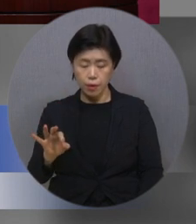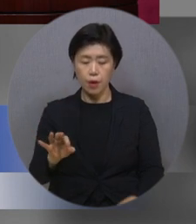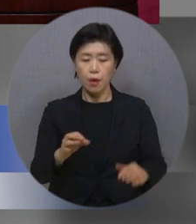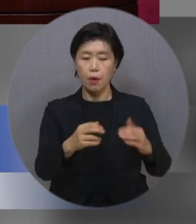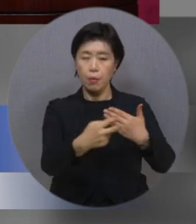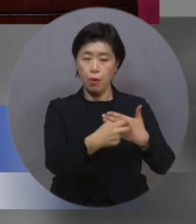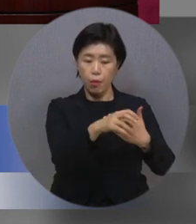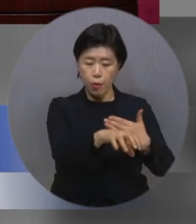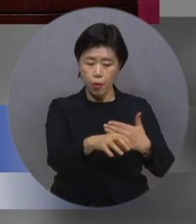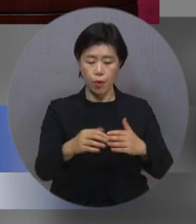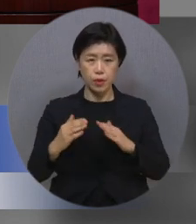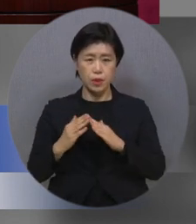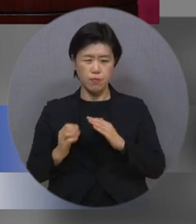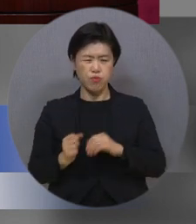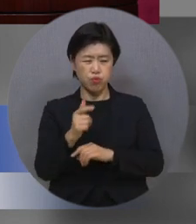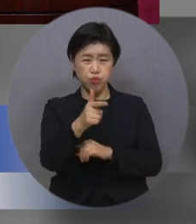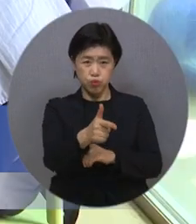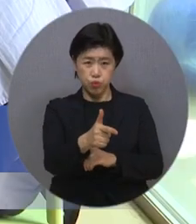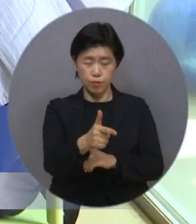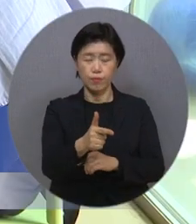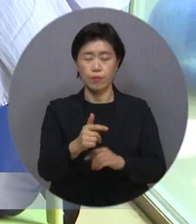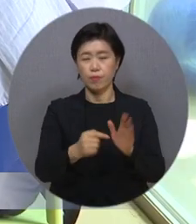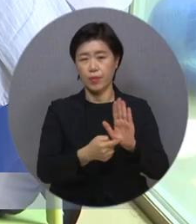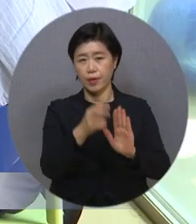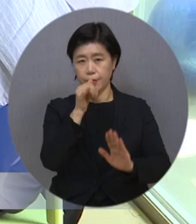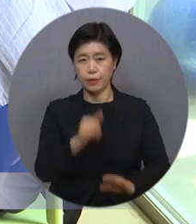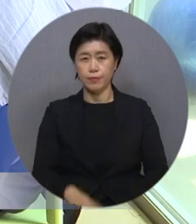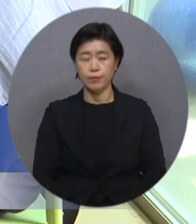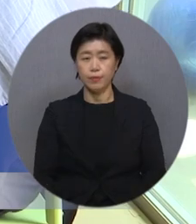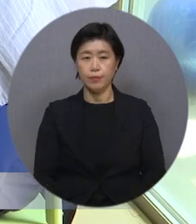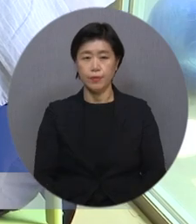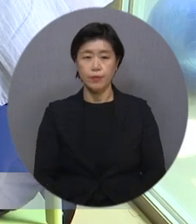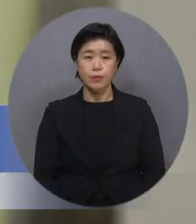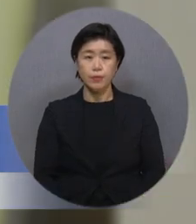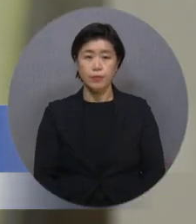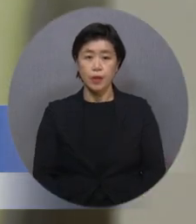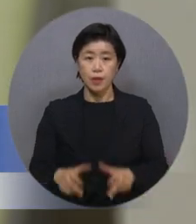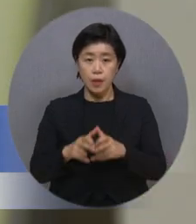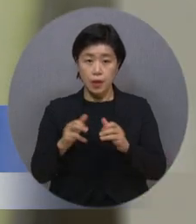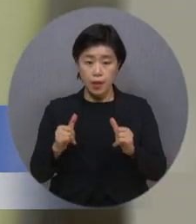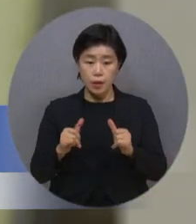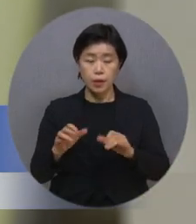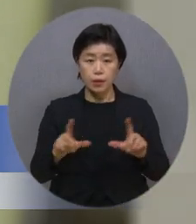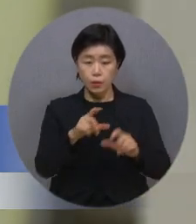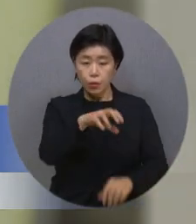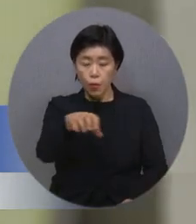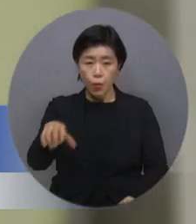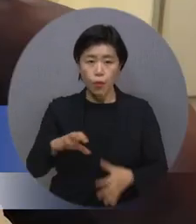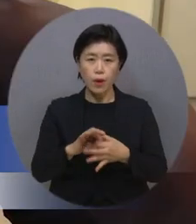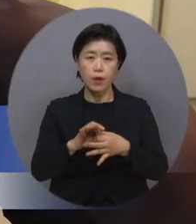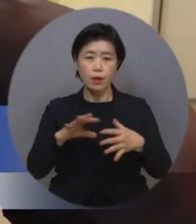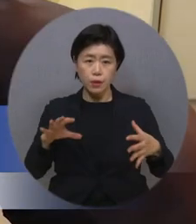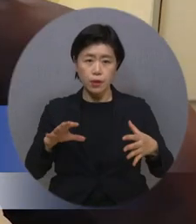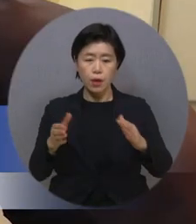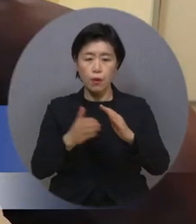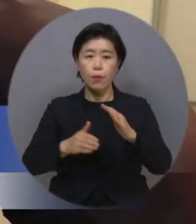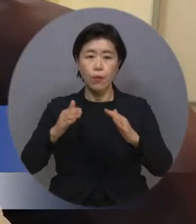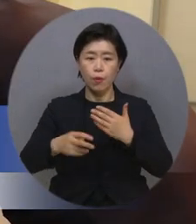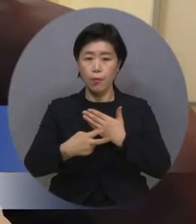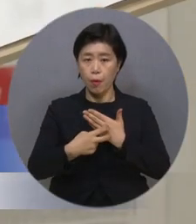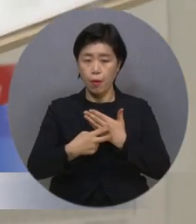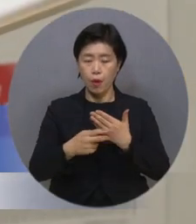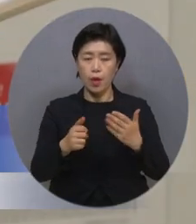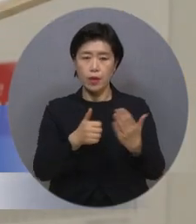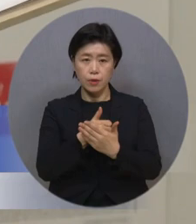이동해 치료를 받은 것으로 나타났는데요 발달장애인이 어디에 살든 차별 없이 공공의료 서비스를 받을 수